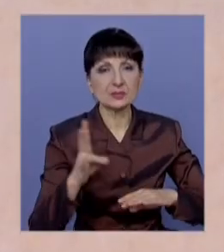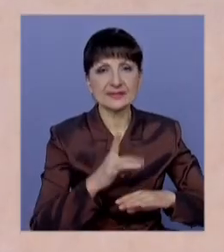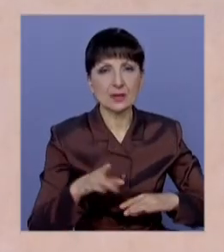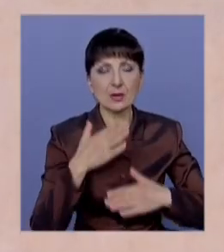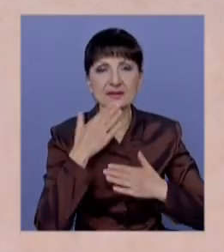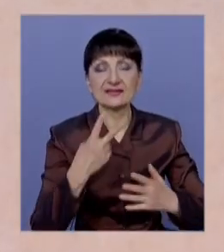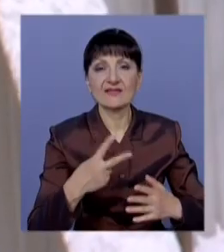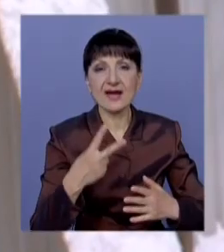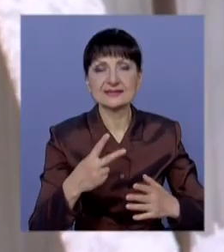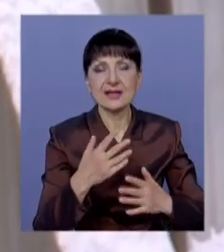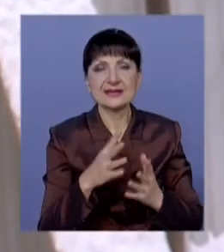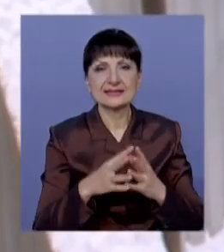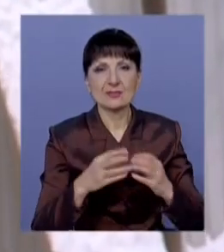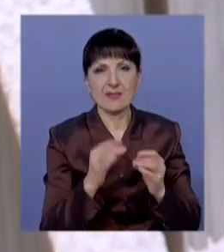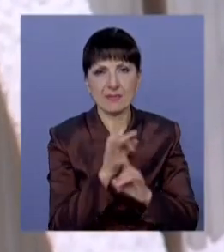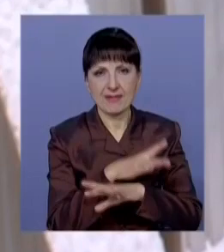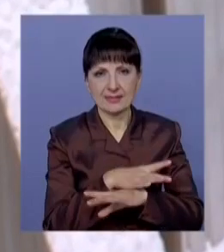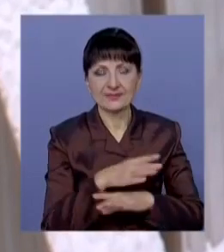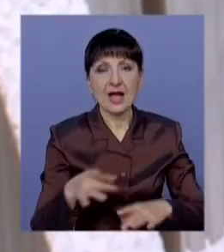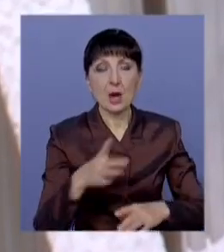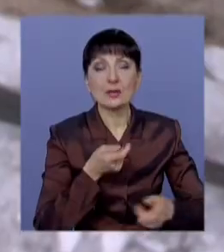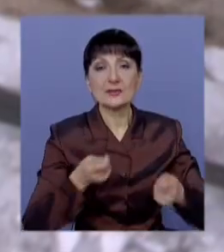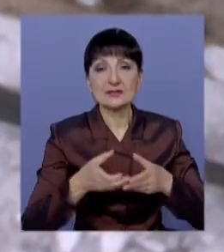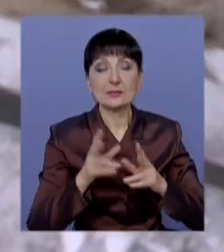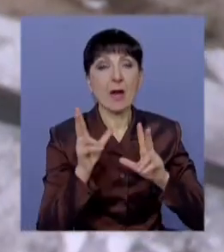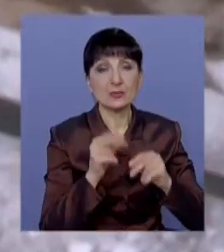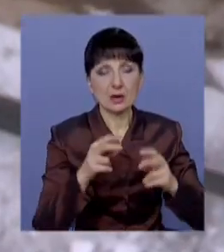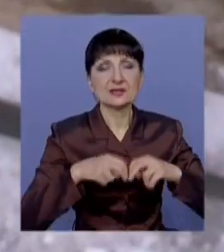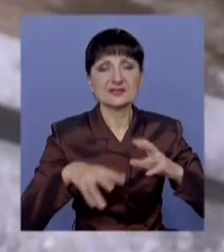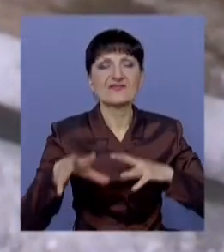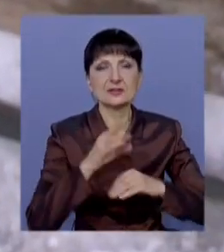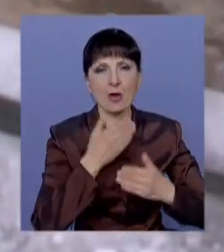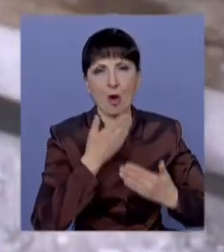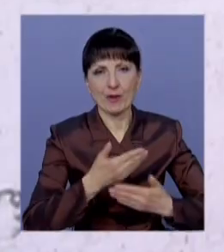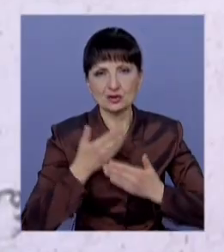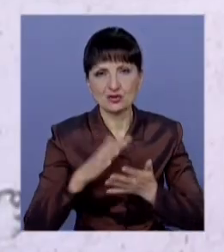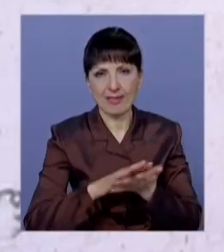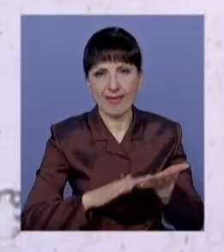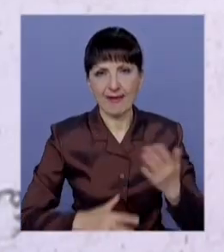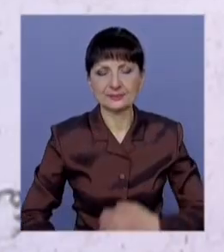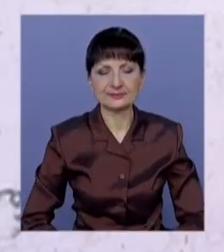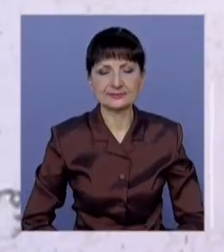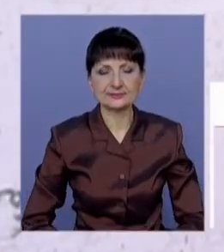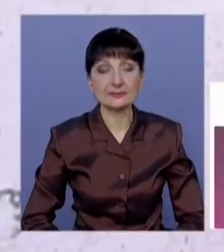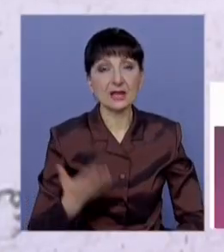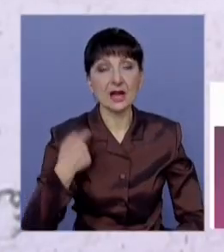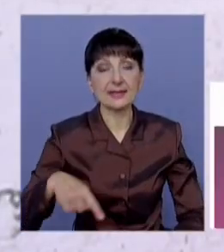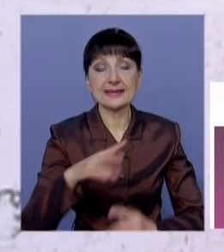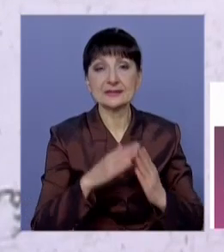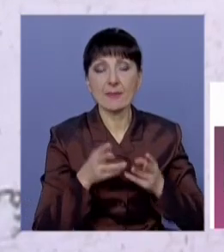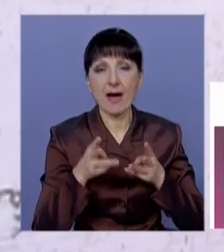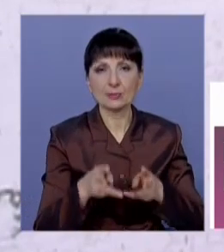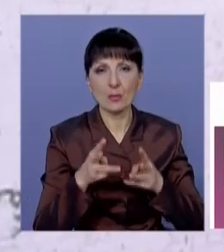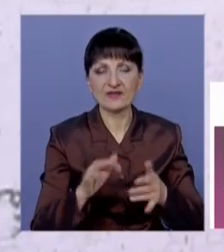более 20 малообеспеченных семей. В районной администрации пообещали рассмотреть все обращения. Ранее эти дома отапливались